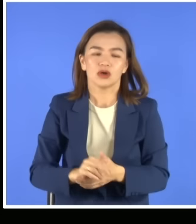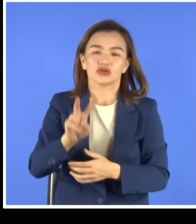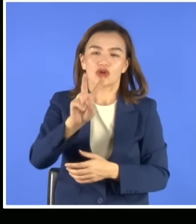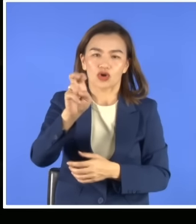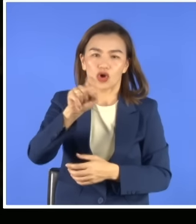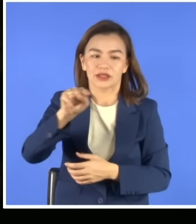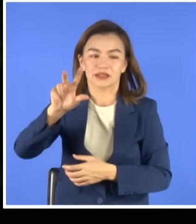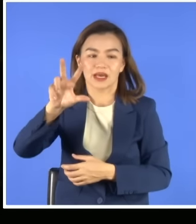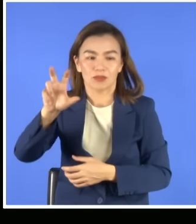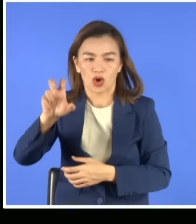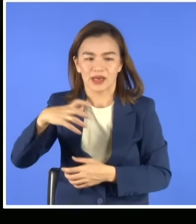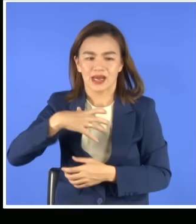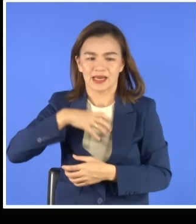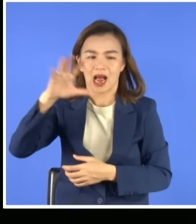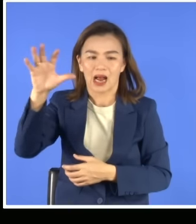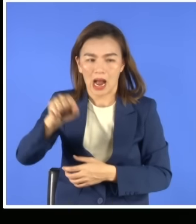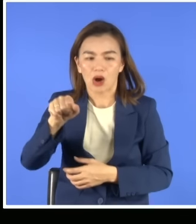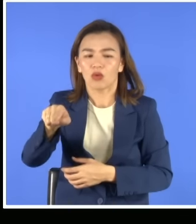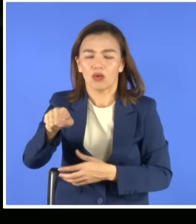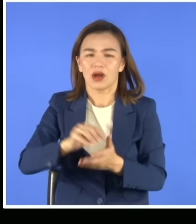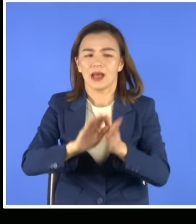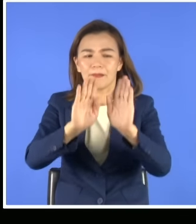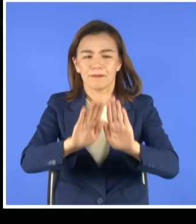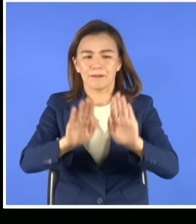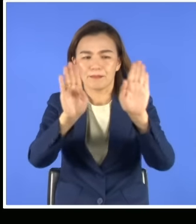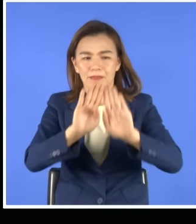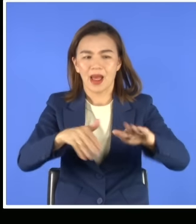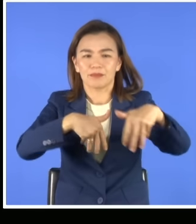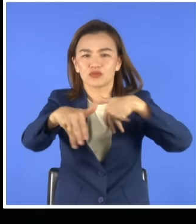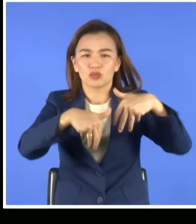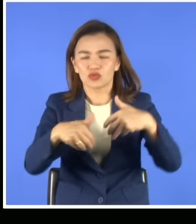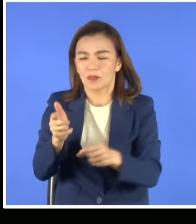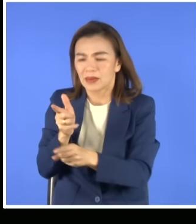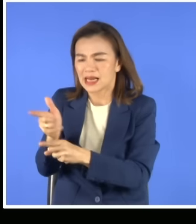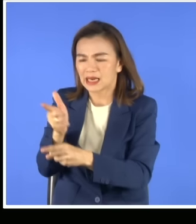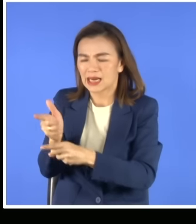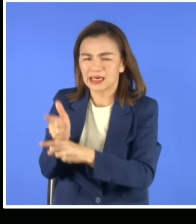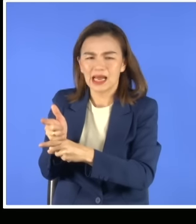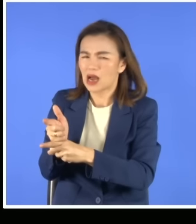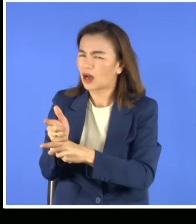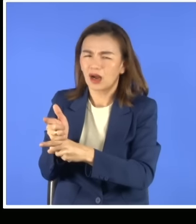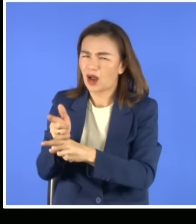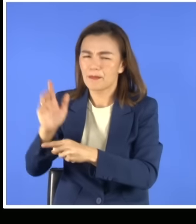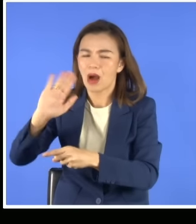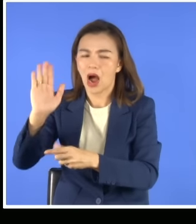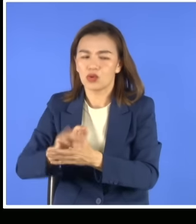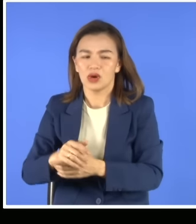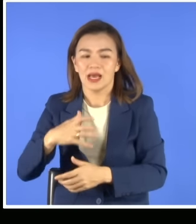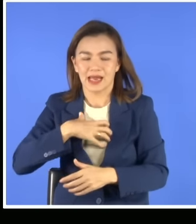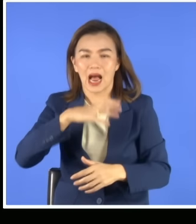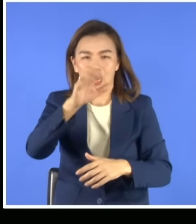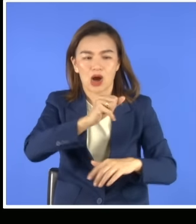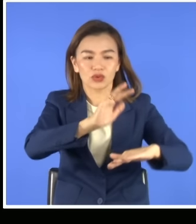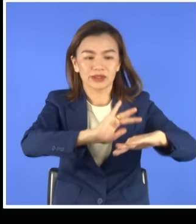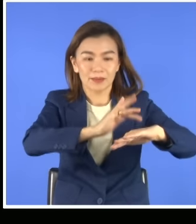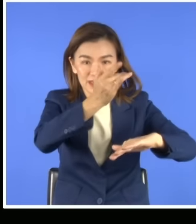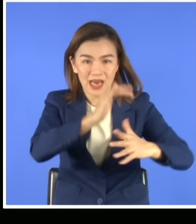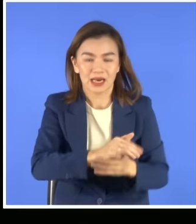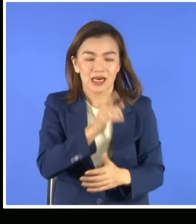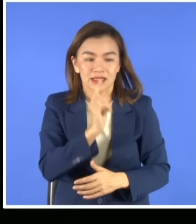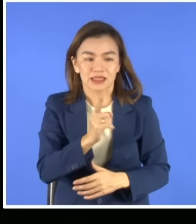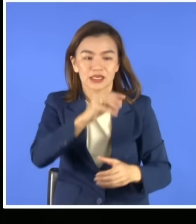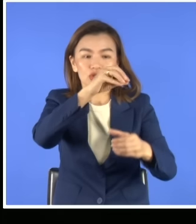ต้องการหนูนาแท้ๆจับได้แบบท้องไร่ท้องนาเไม่ชอบหนูนาเลี้ยงหรือหนูนาตามฟารตามฟาร์มอ่ะนะเขาบอกว่ารสชาติของหนูนาแท้ๆที่